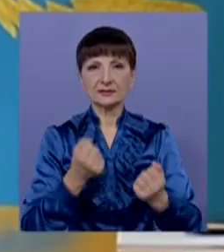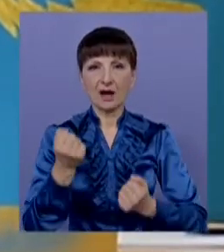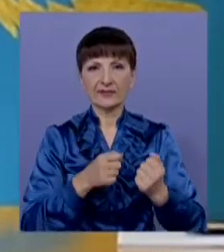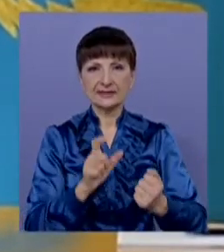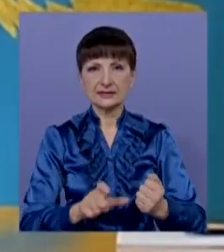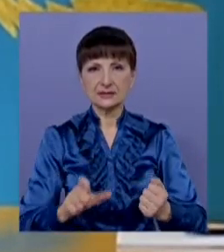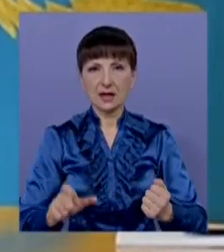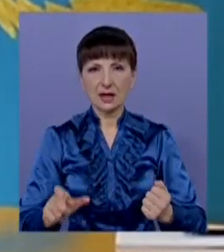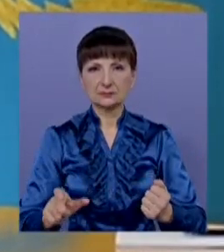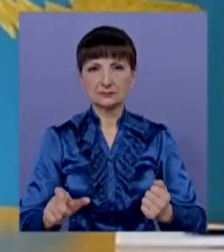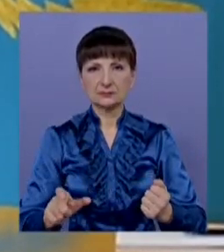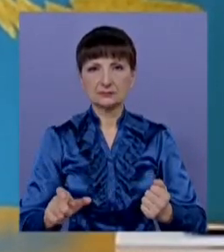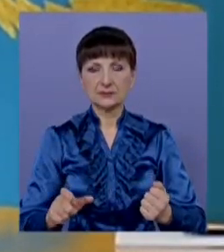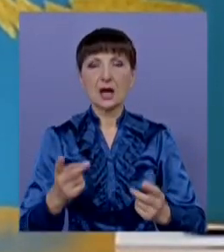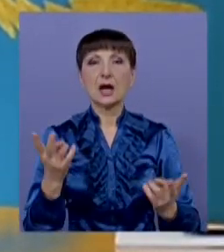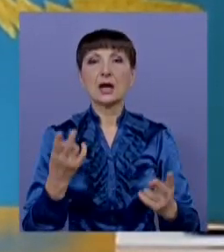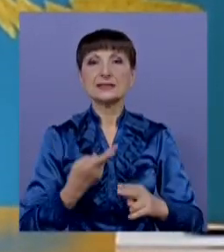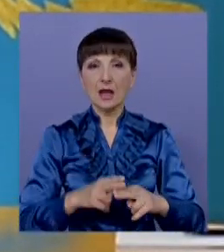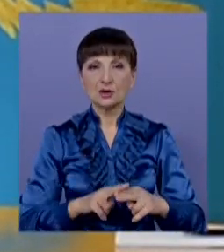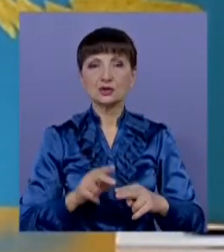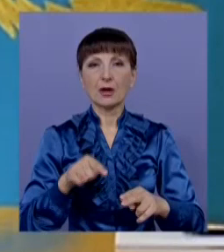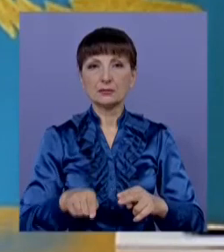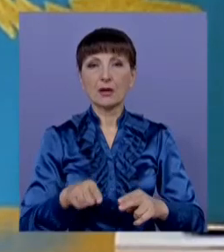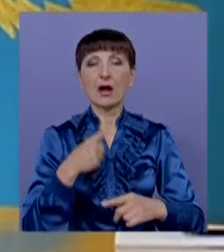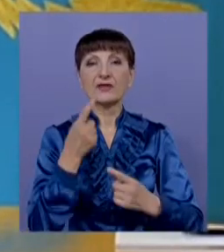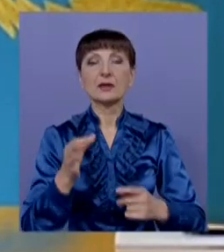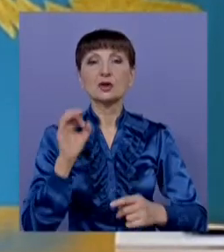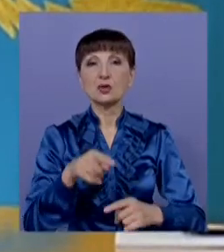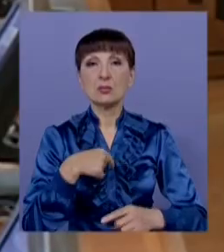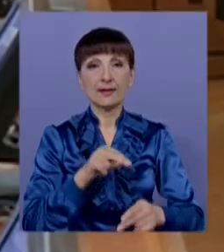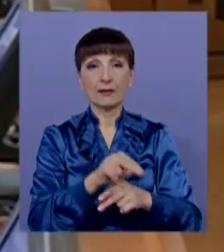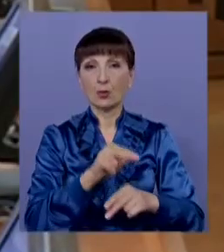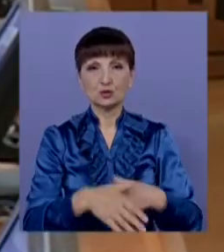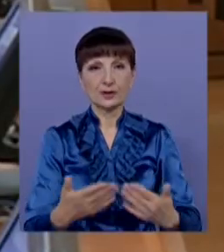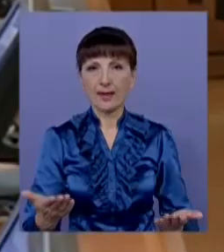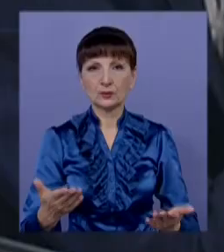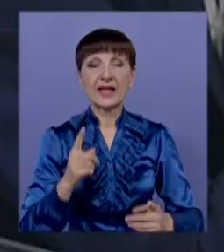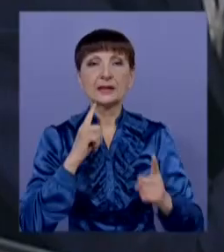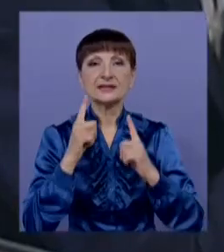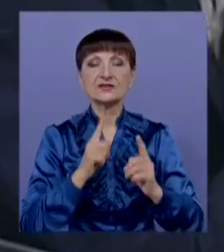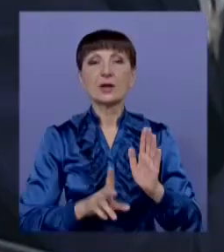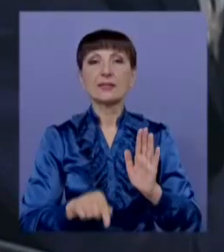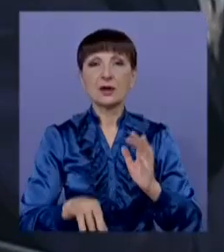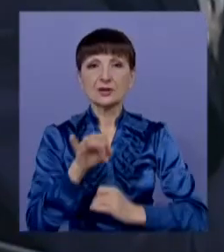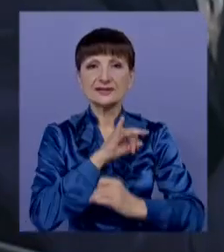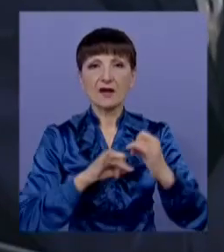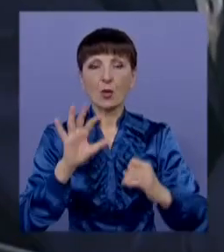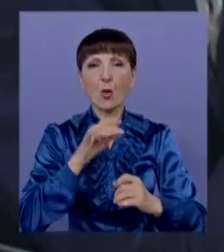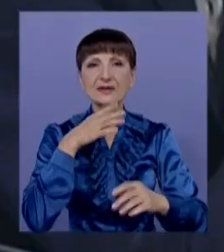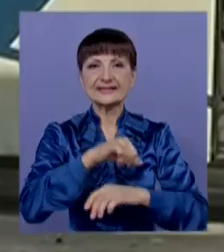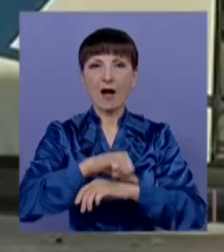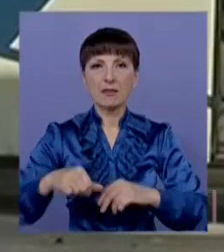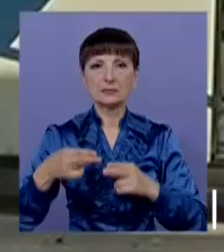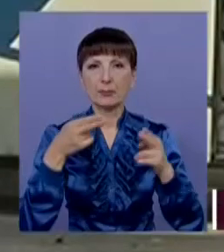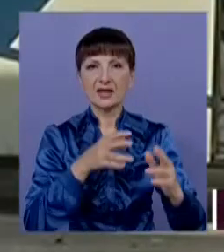значит, это говорит о чем? Что мы их не готовим. На совещании зашла речь и о загородных